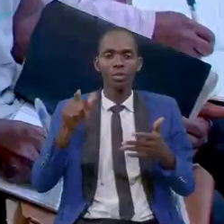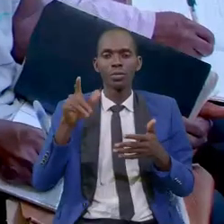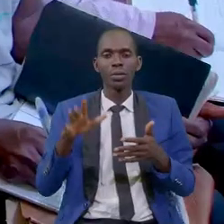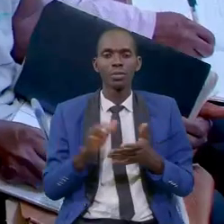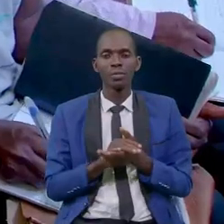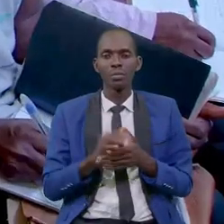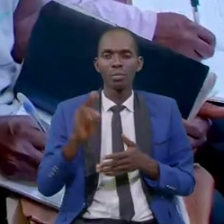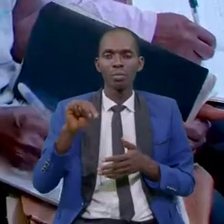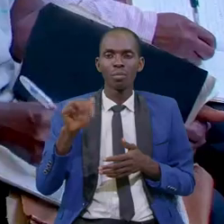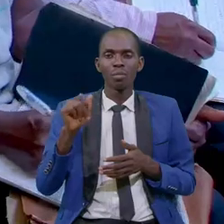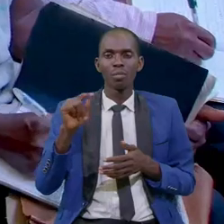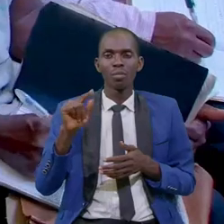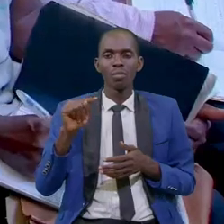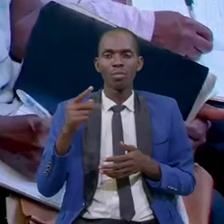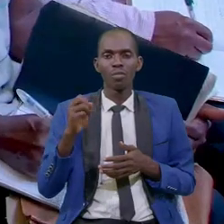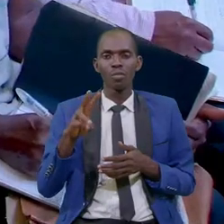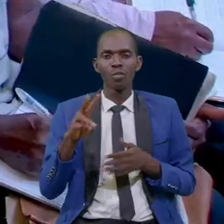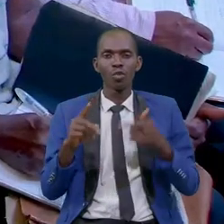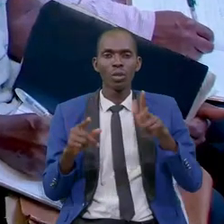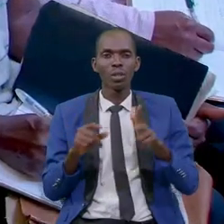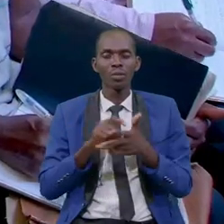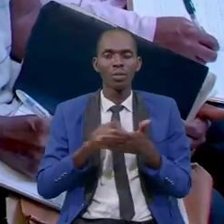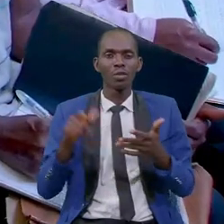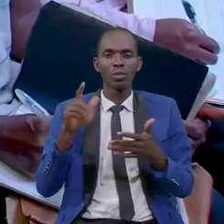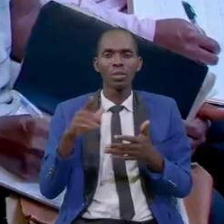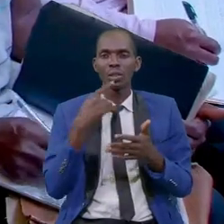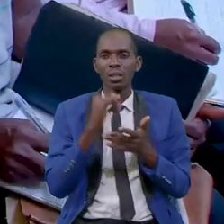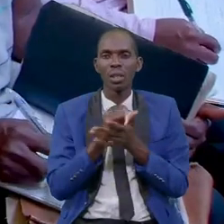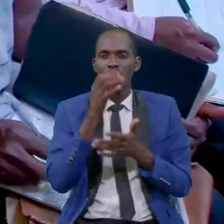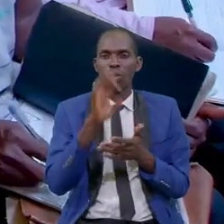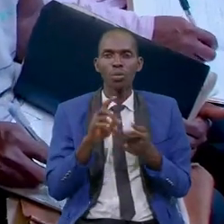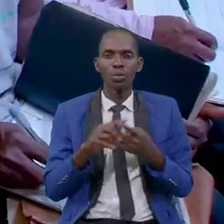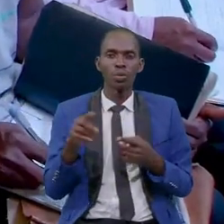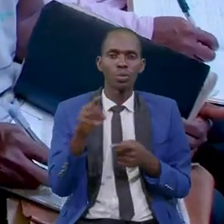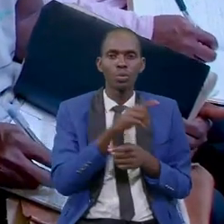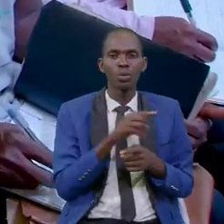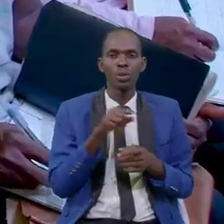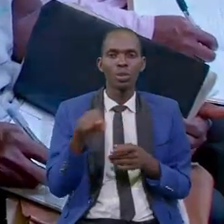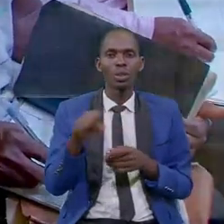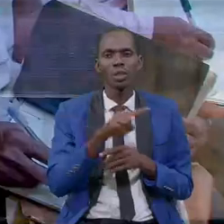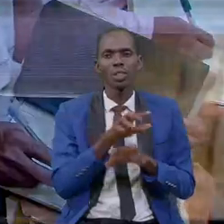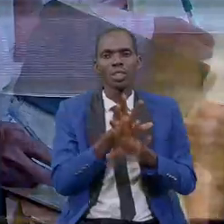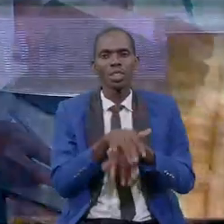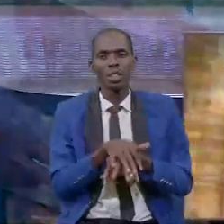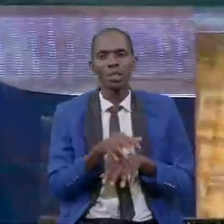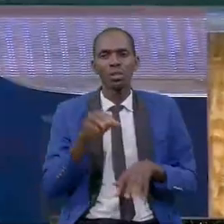23, 25. Malheur à vous, scribes et pharisiens hypocrites.